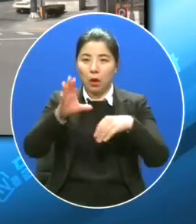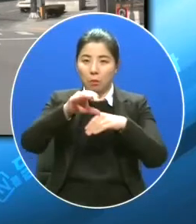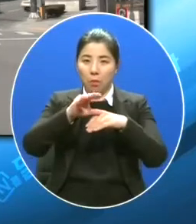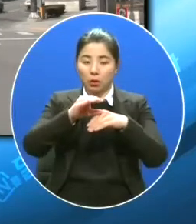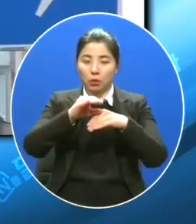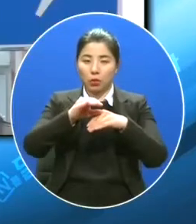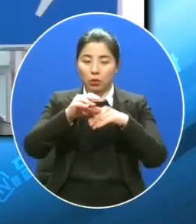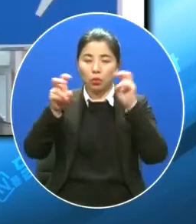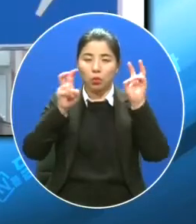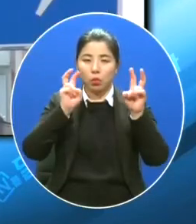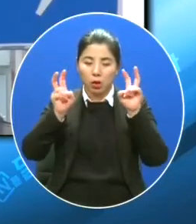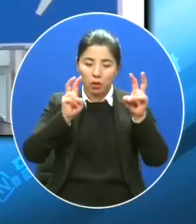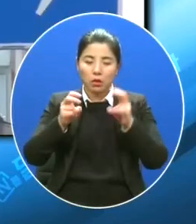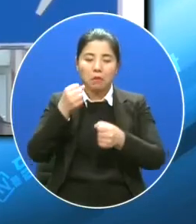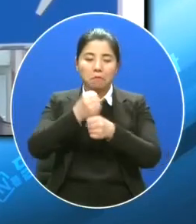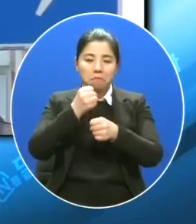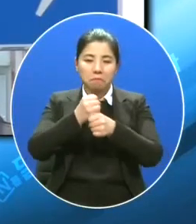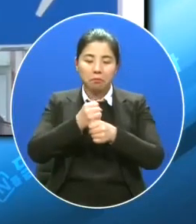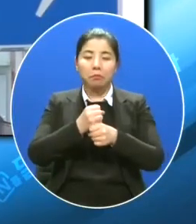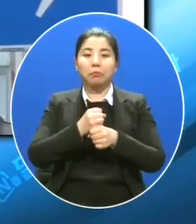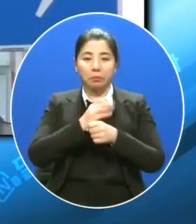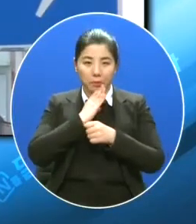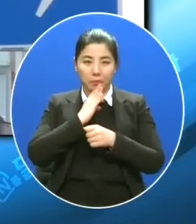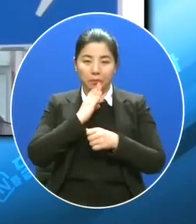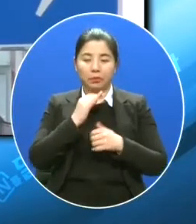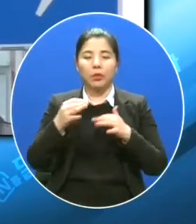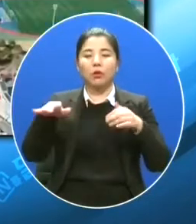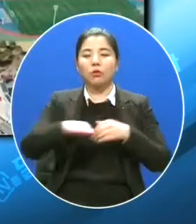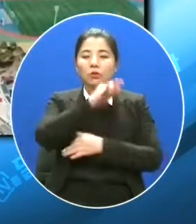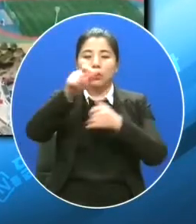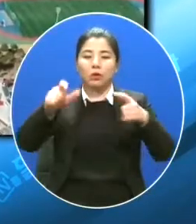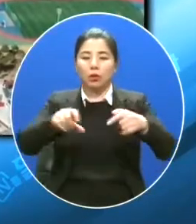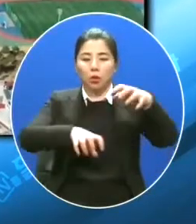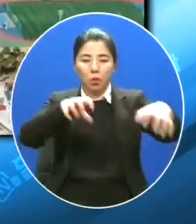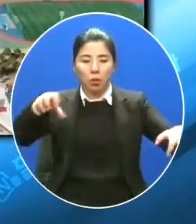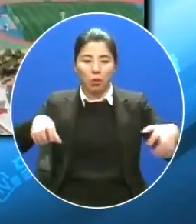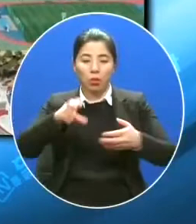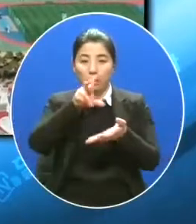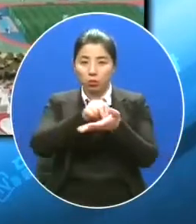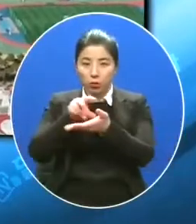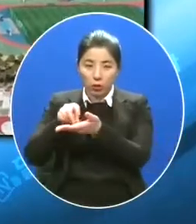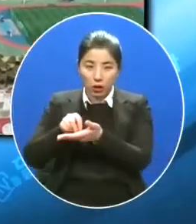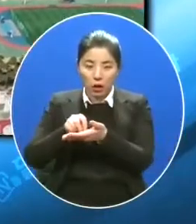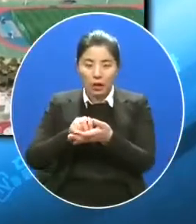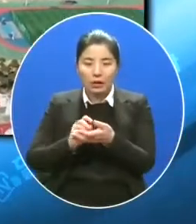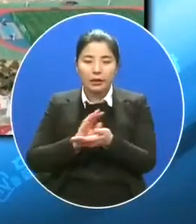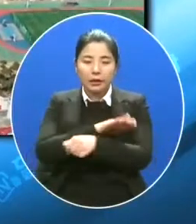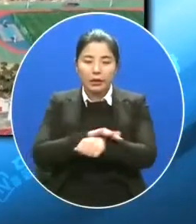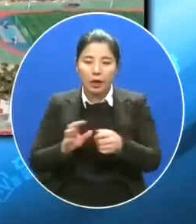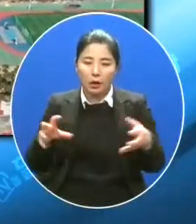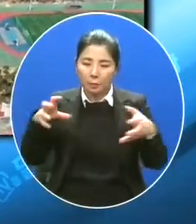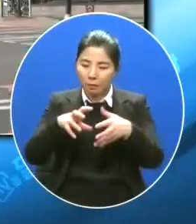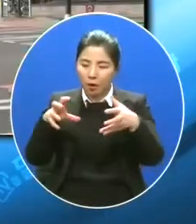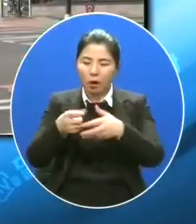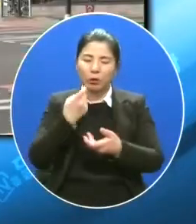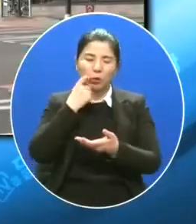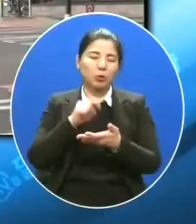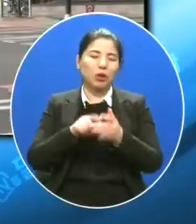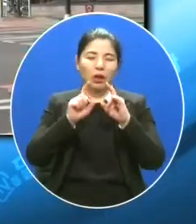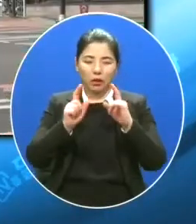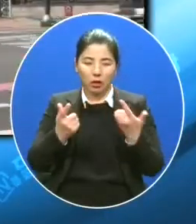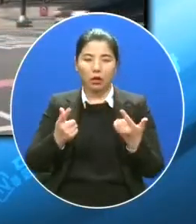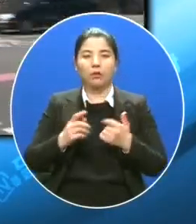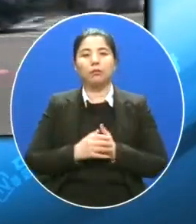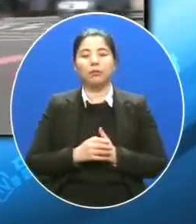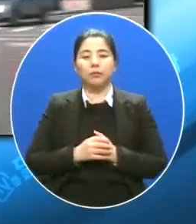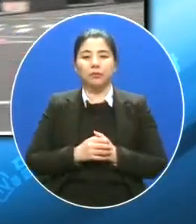둔 방송사가 제작을 담당하는 프로그램이라는 점에서 우리 지역 곳곳의 이슈를 두루 담아내기란 쉬운